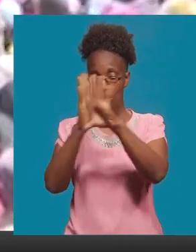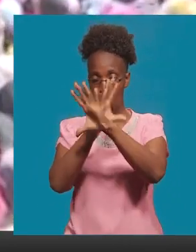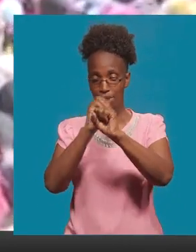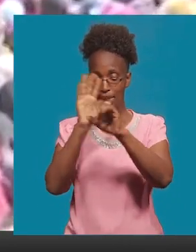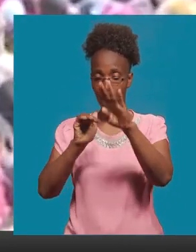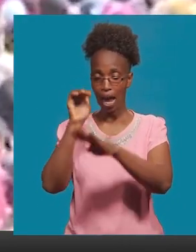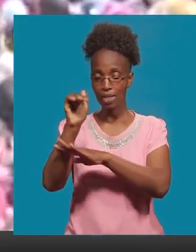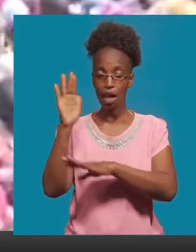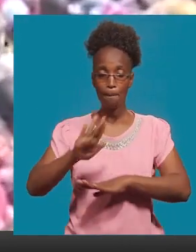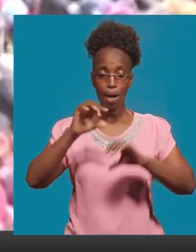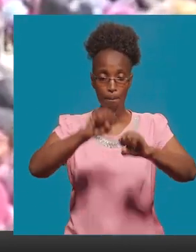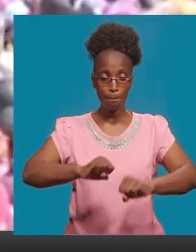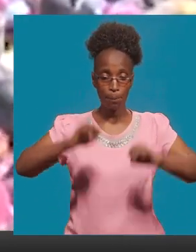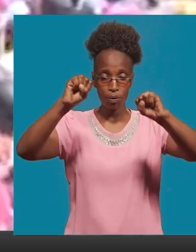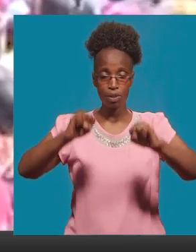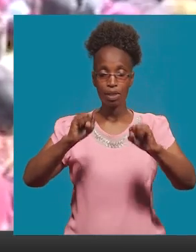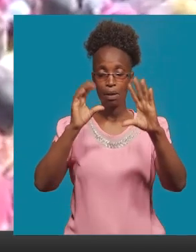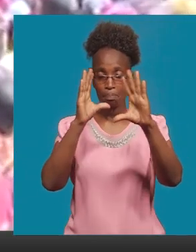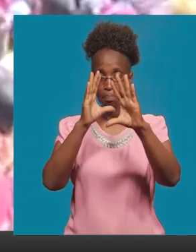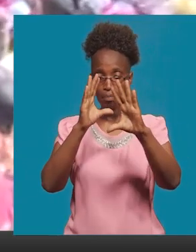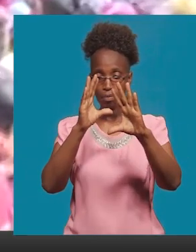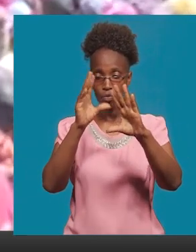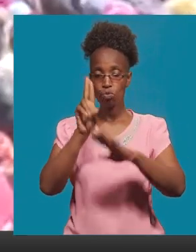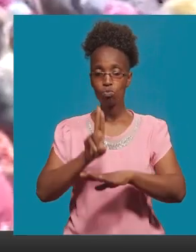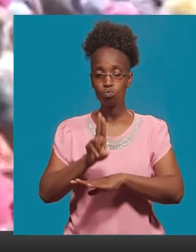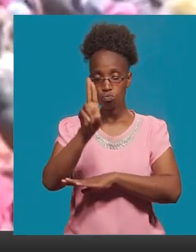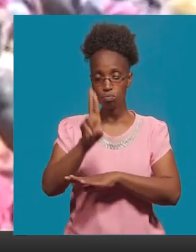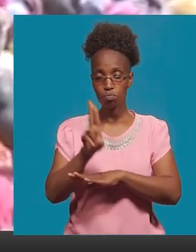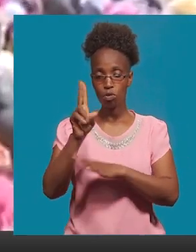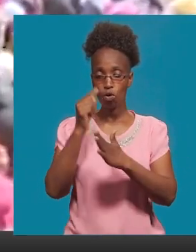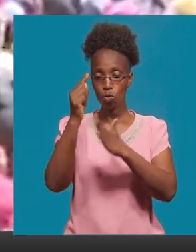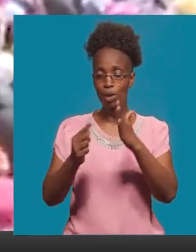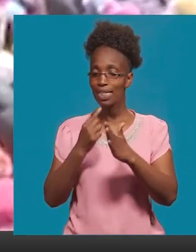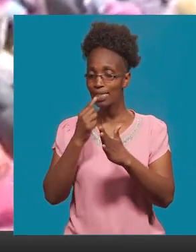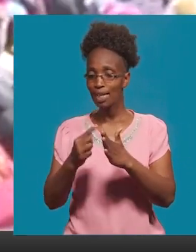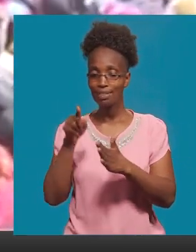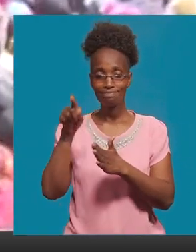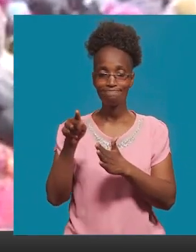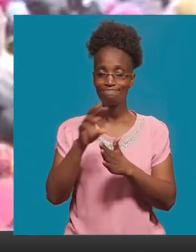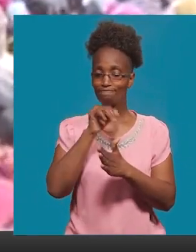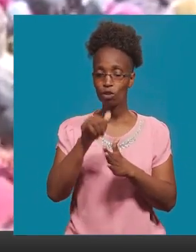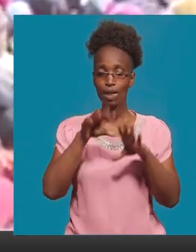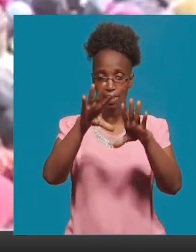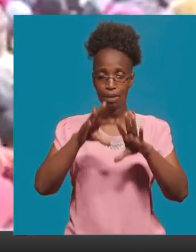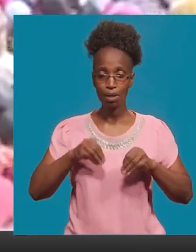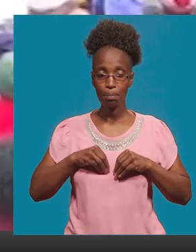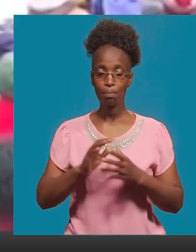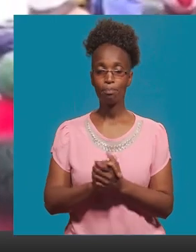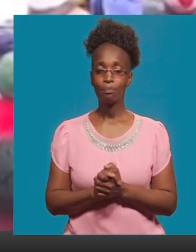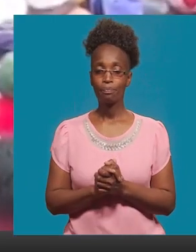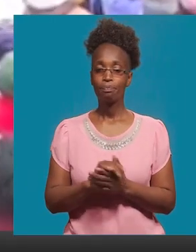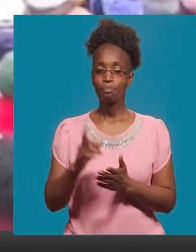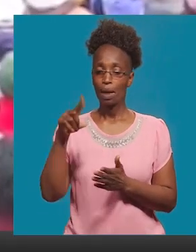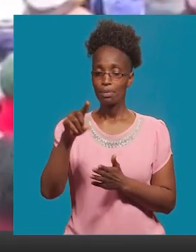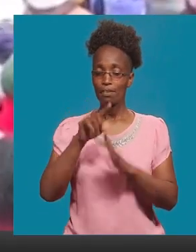wa rais alimtaka bosi wake Rais Uhuru Kenyatta kusaza anachokitaja kuwa ni matharao na kumruhusu